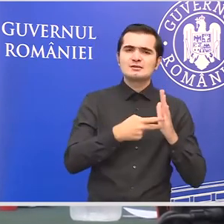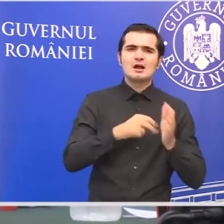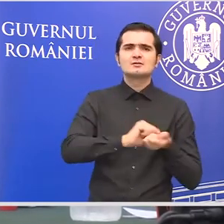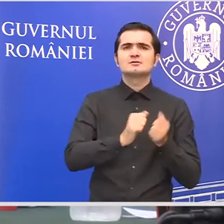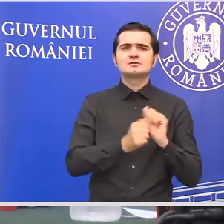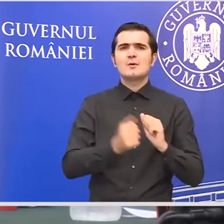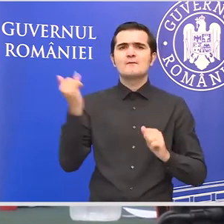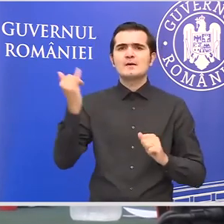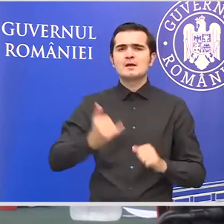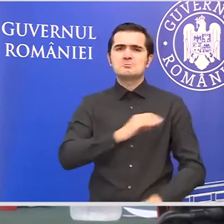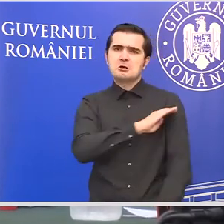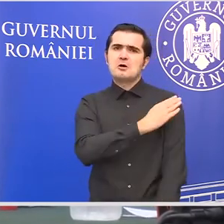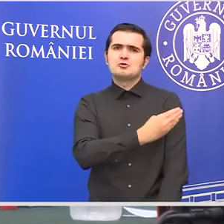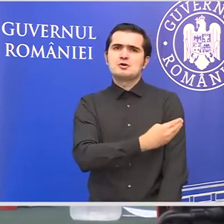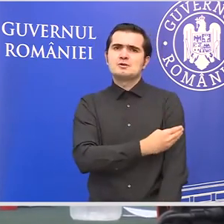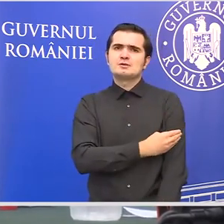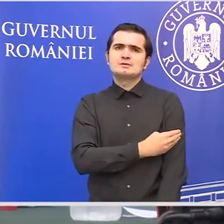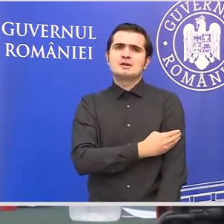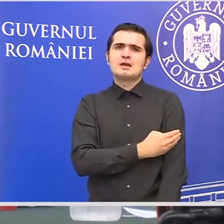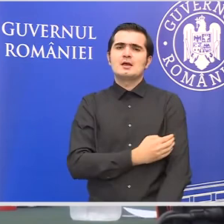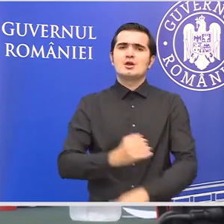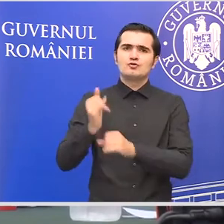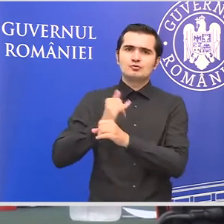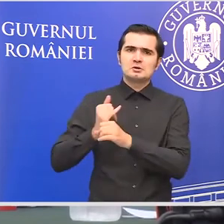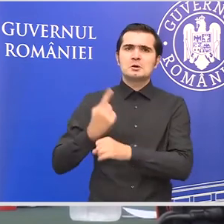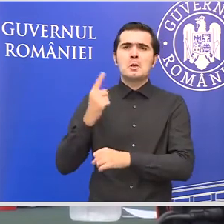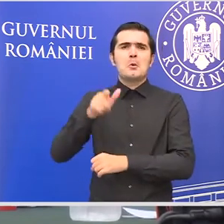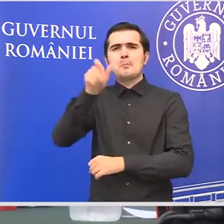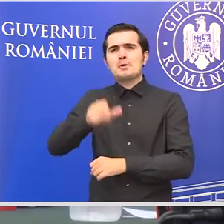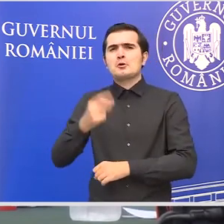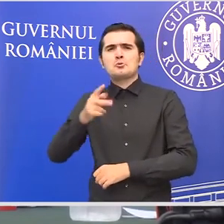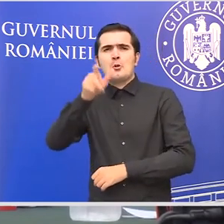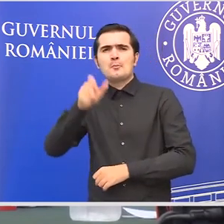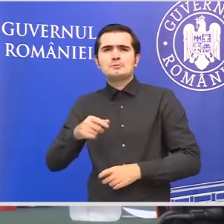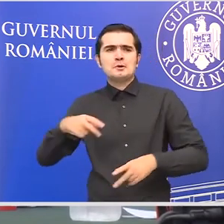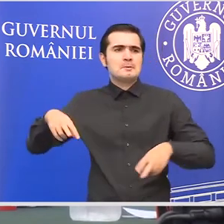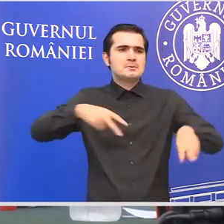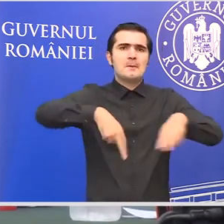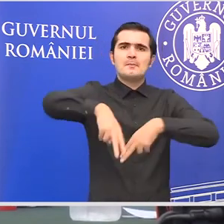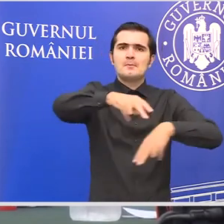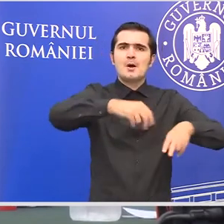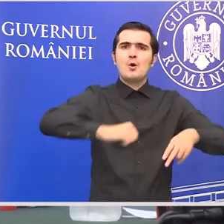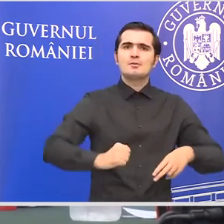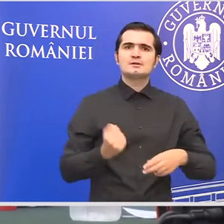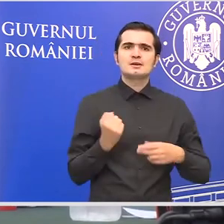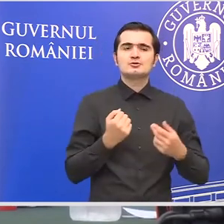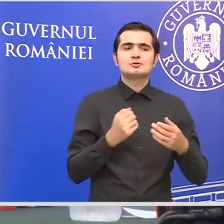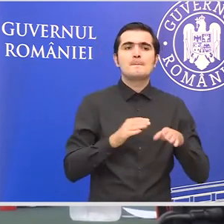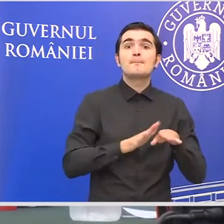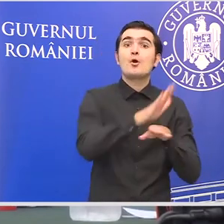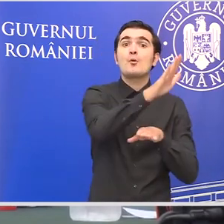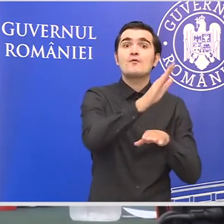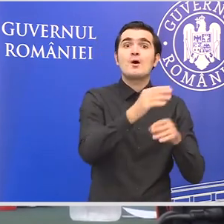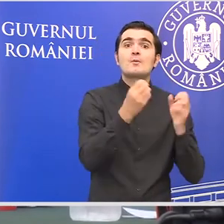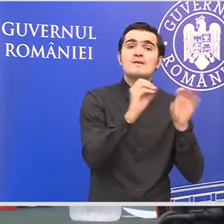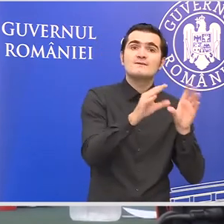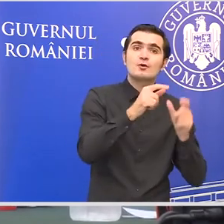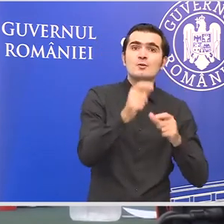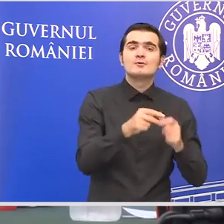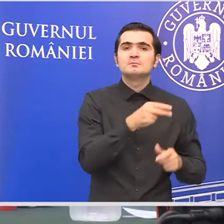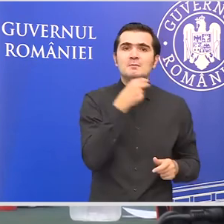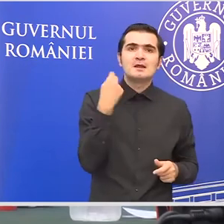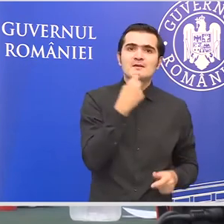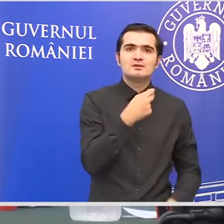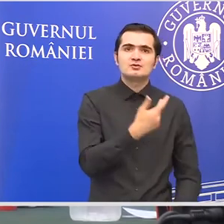din rândul autorităților județene, care promovau beneficiile și importanța vaccinării. În felul